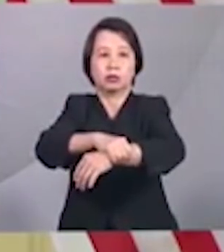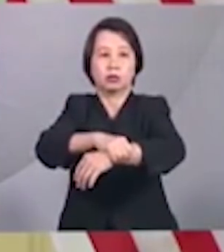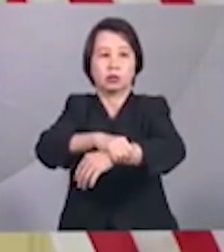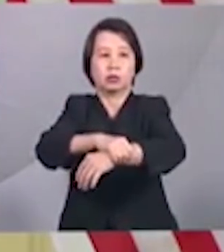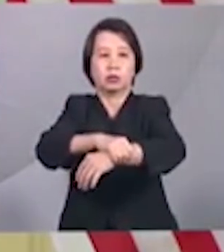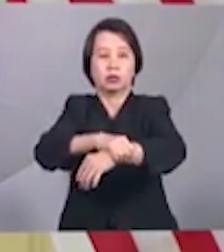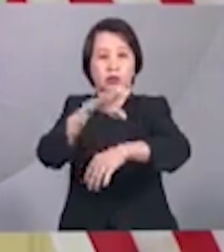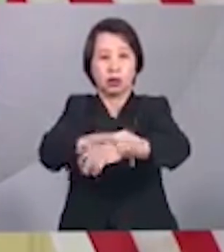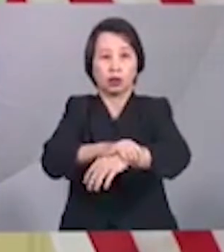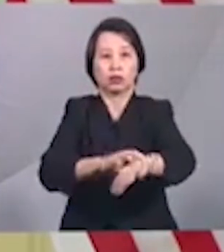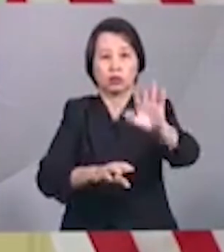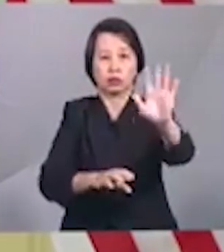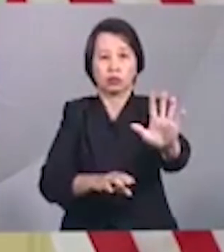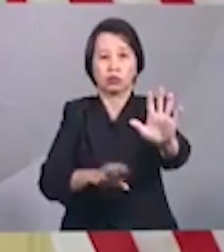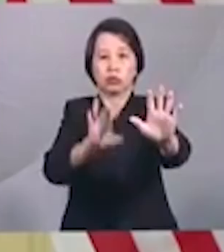terhadap